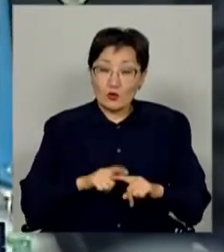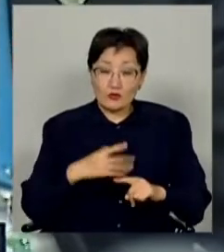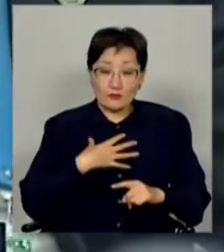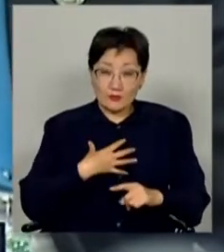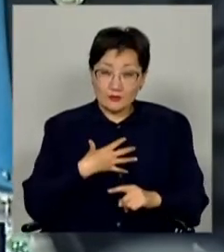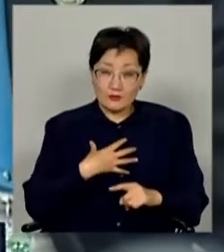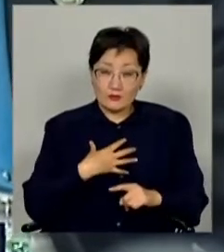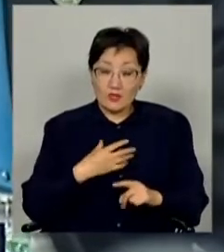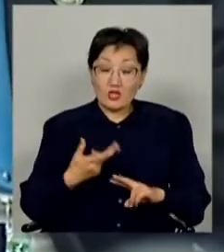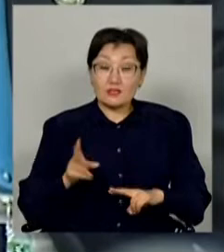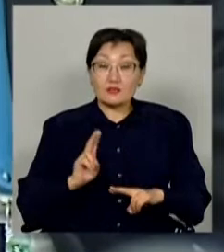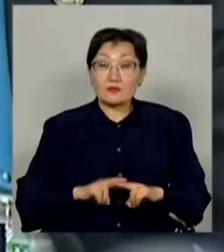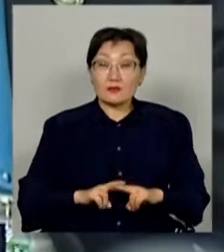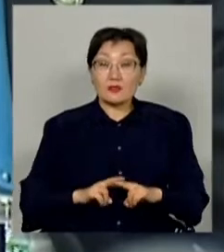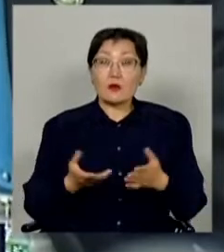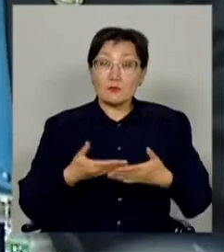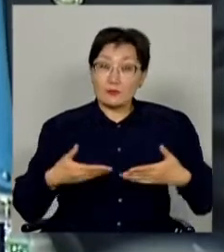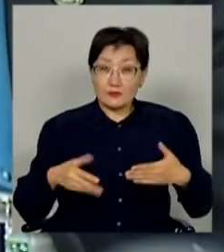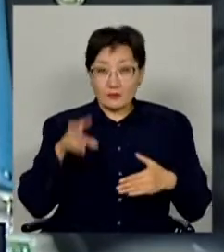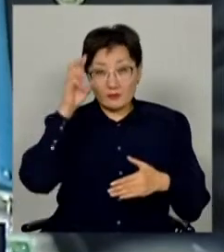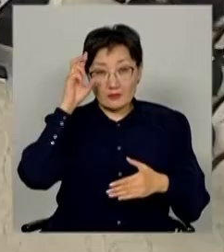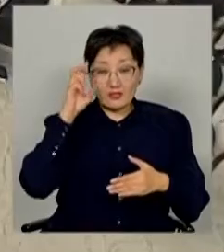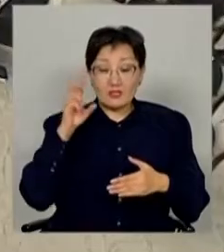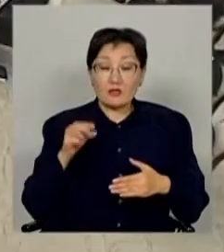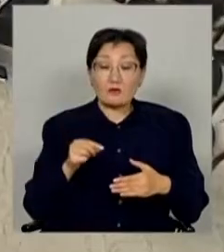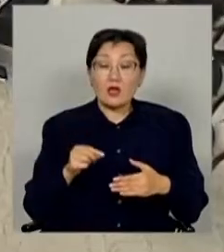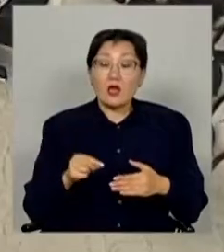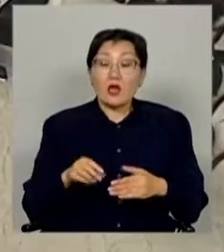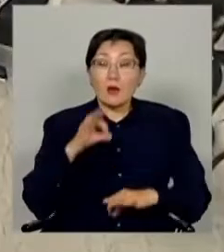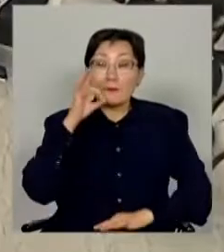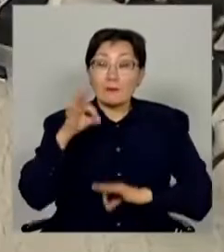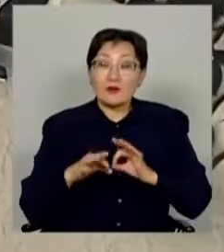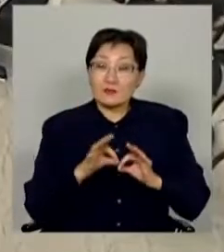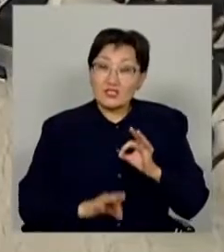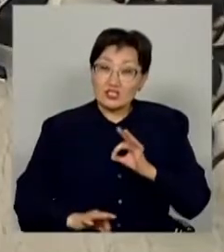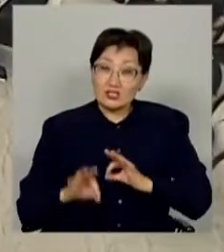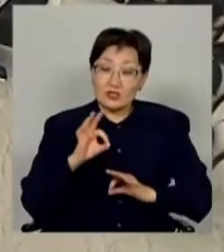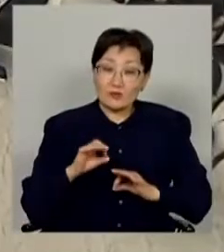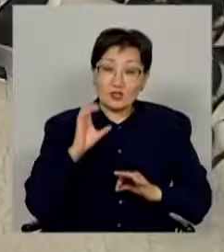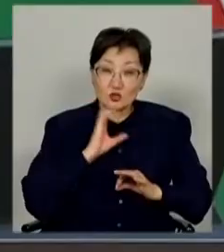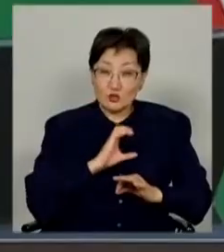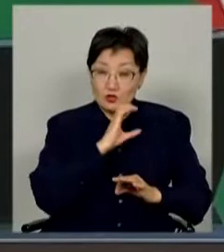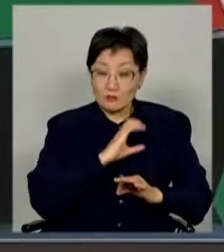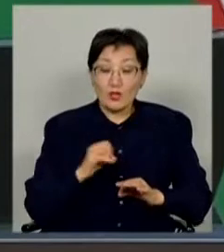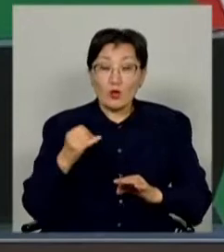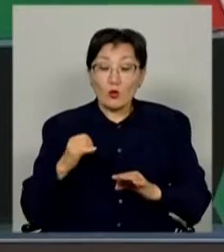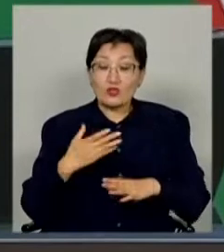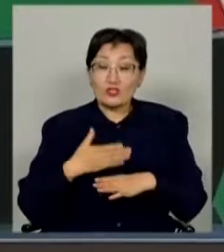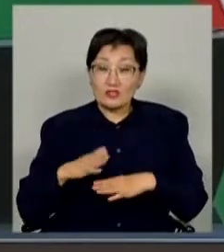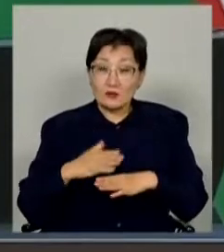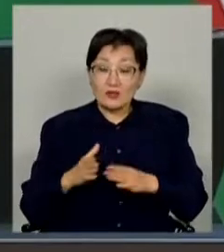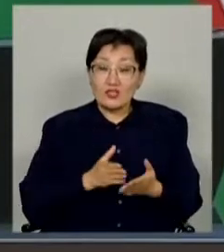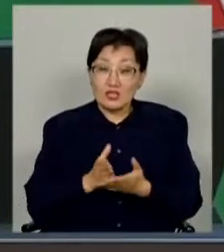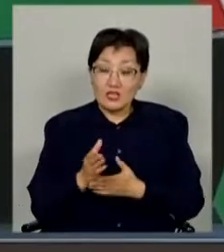маңызды. Себебі біздің мемлекеттеріміз батыс пен шығысты, солтүстік пен оңтүстікті